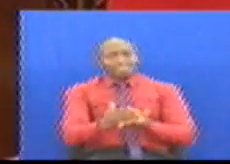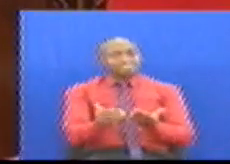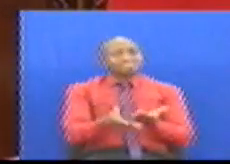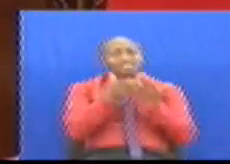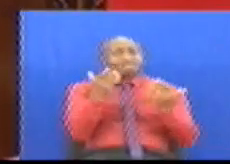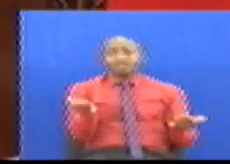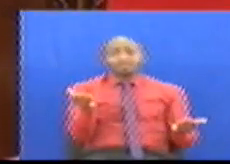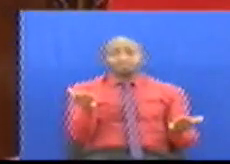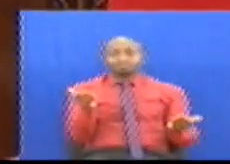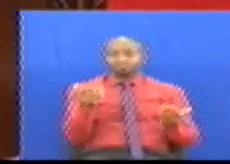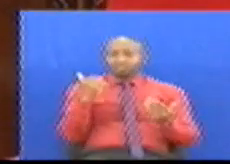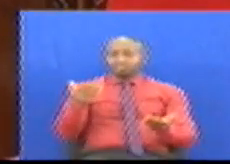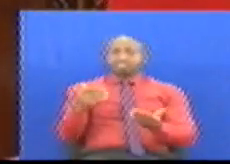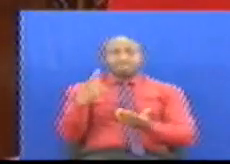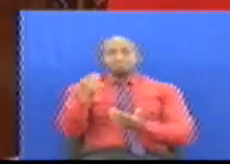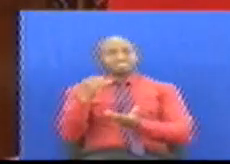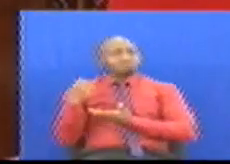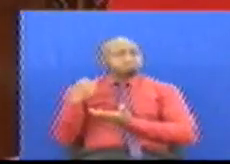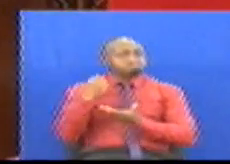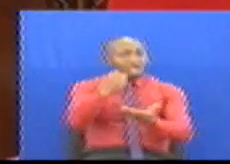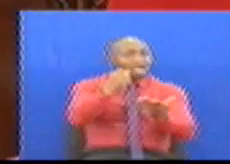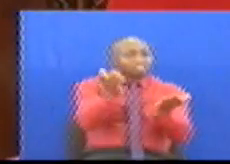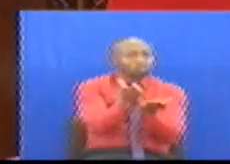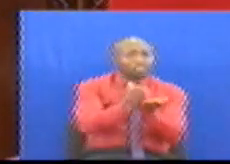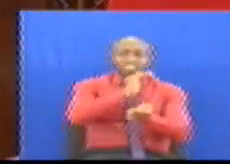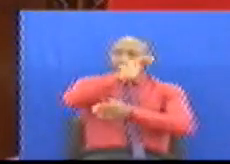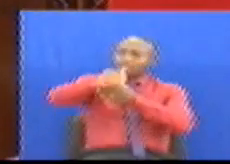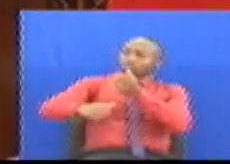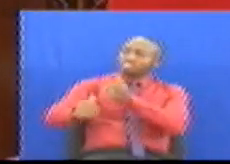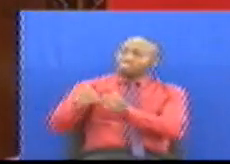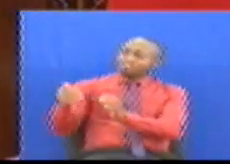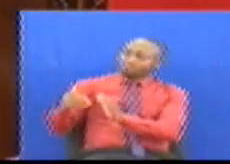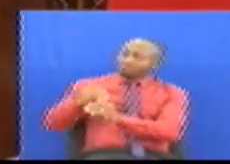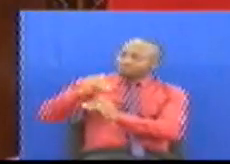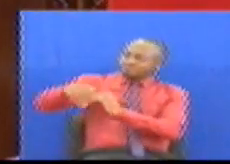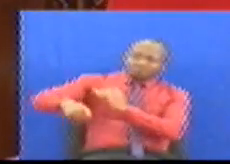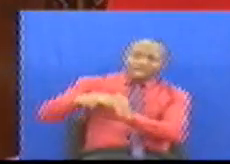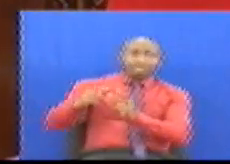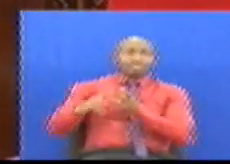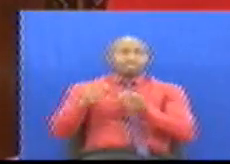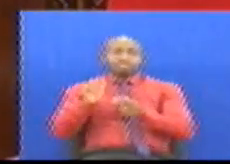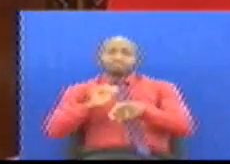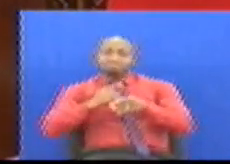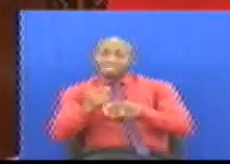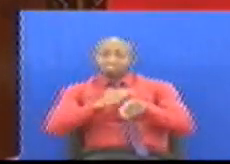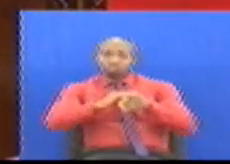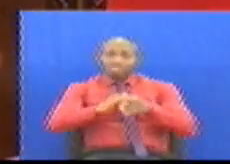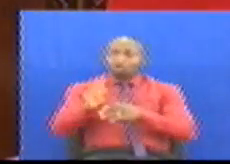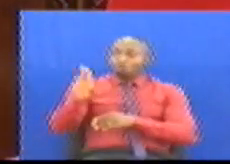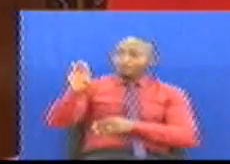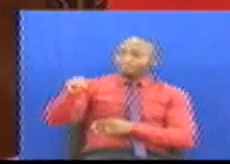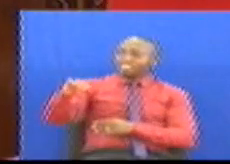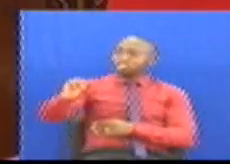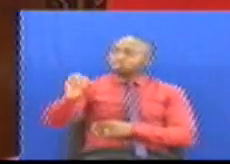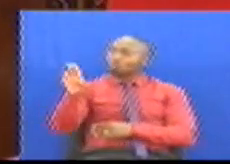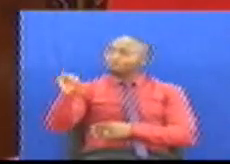wakati sasa tunapeleka hela mashuleni zinarudi kinyume nyume. Kuna kitu kinaitwa umsimta. Hela zinakwenda zinarudi zote kwenye upande wa